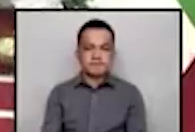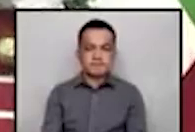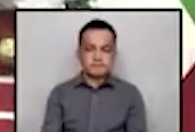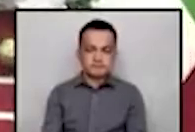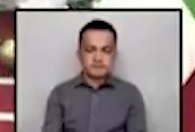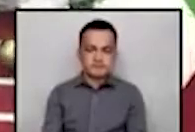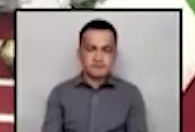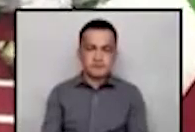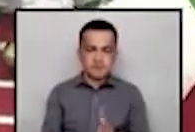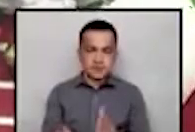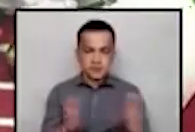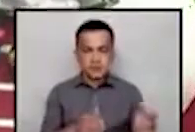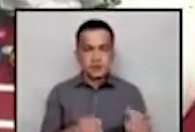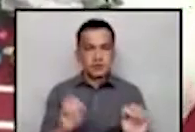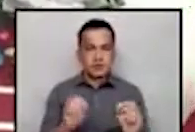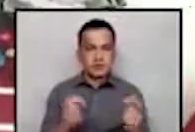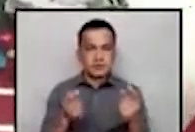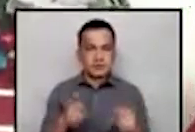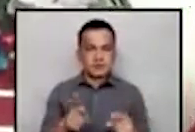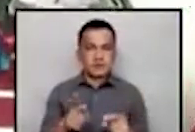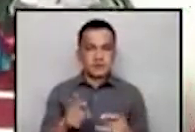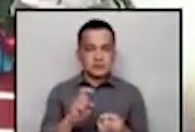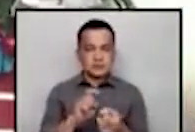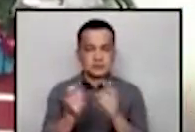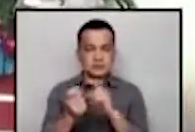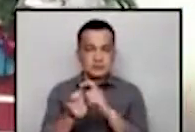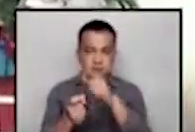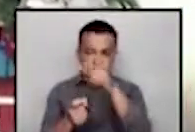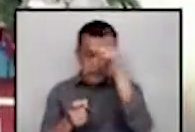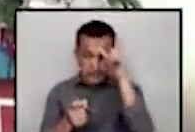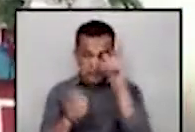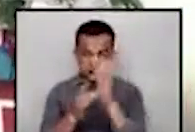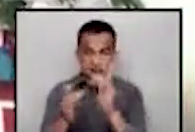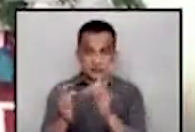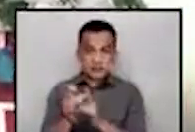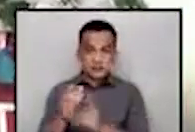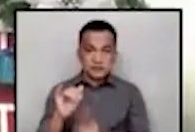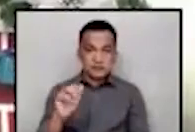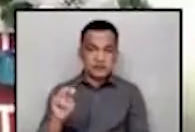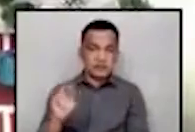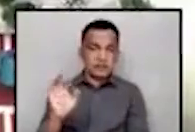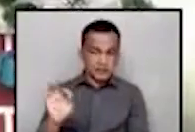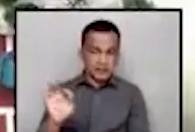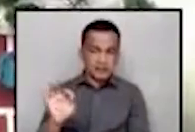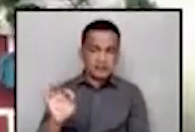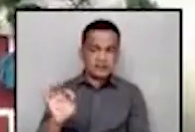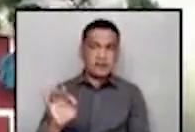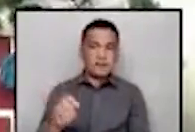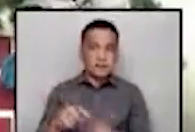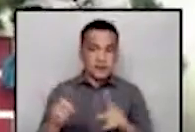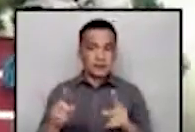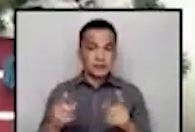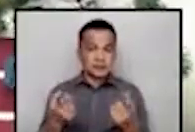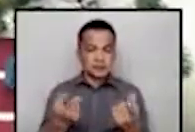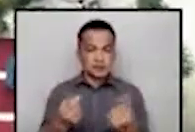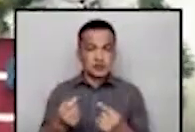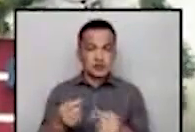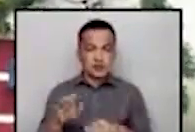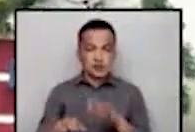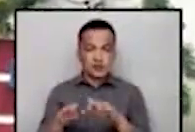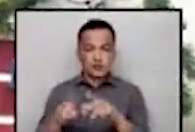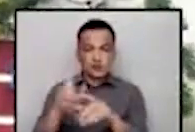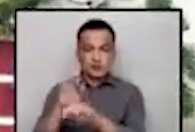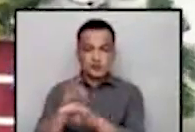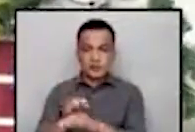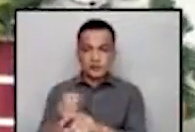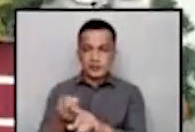Wala pong magaganap na traslasyon ng itim na Nazareno sa January 9. Sa halip, magkakaroon na lamang ng Walk of Faith mula Quirino Grandstand